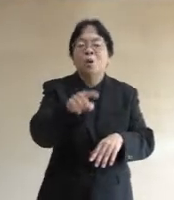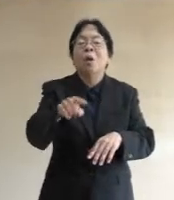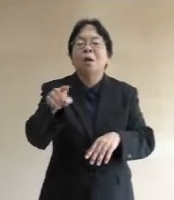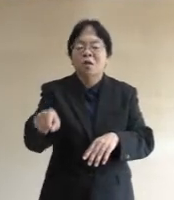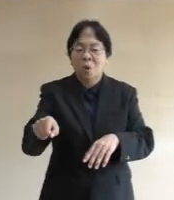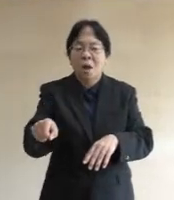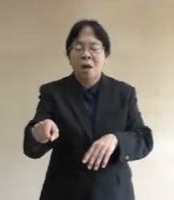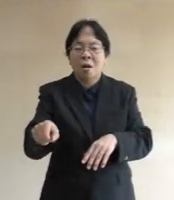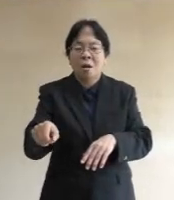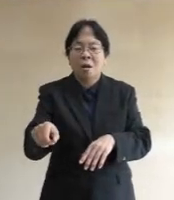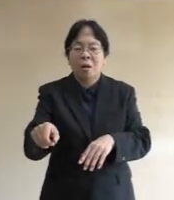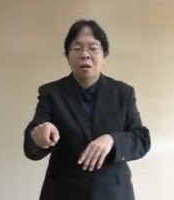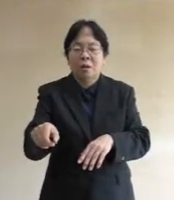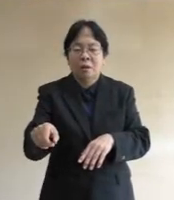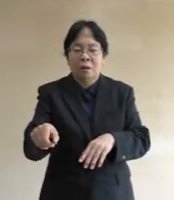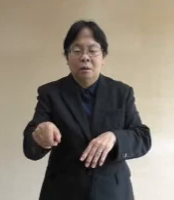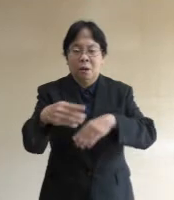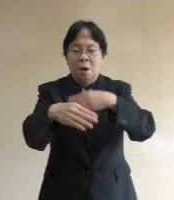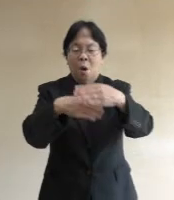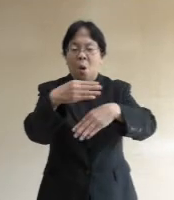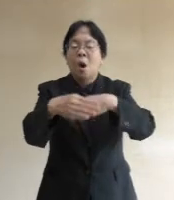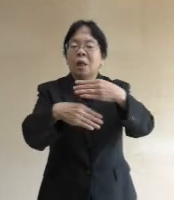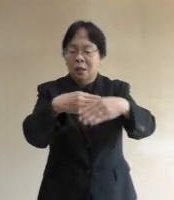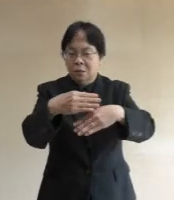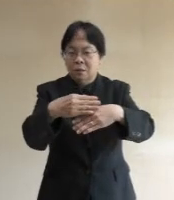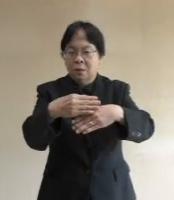あの今それぞれ